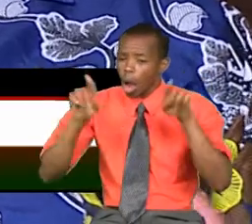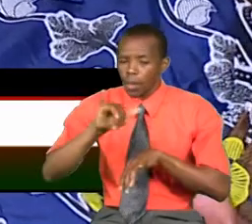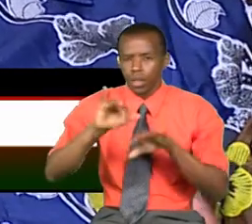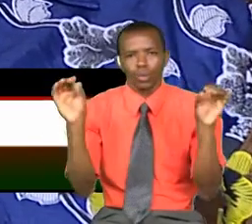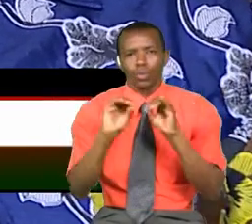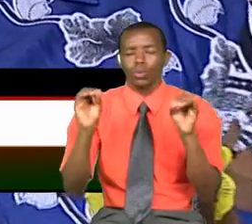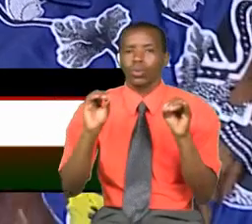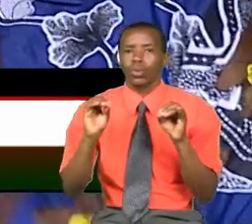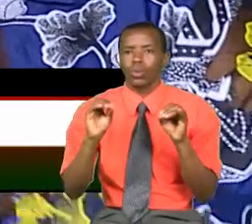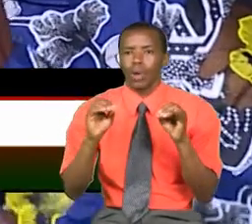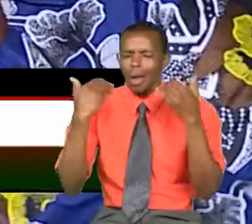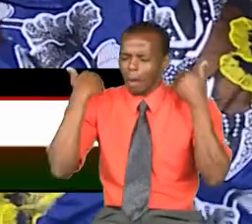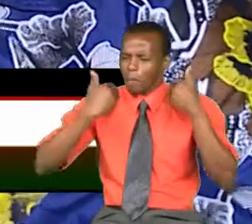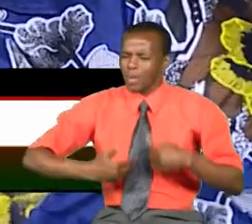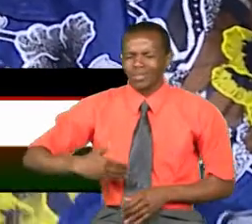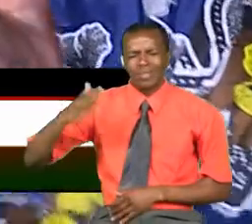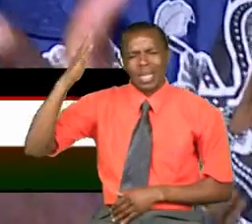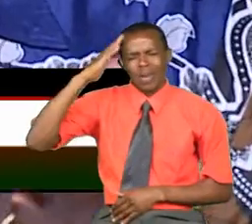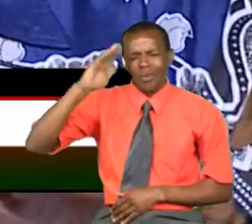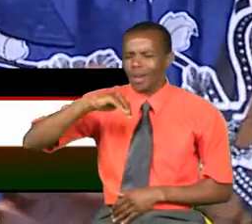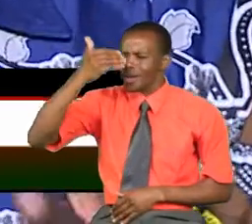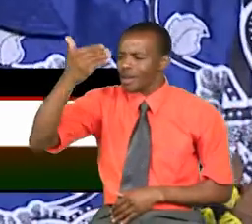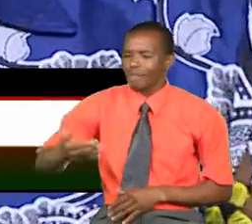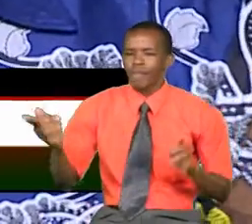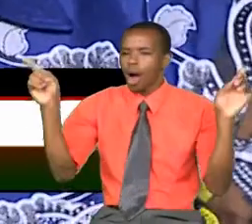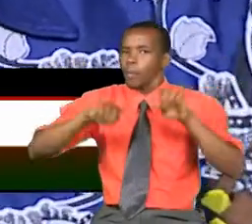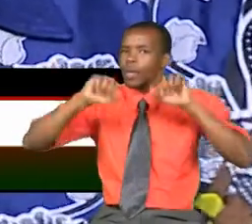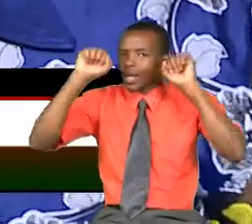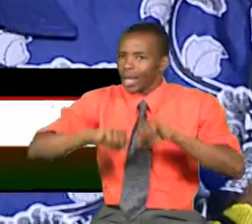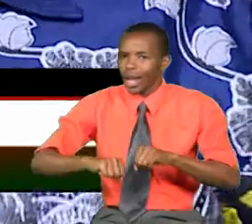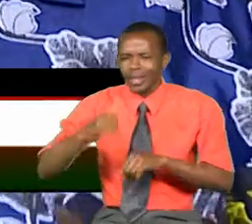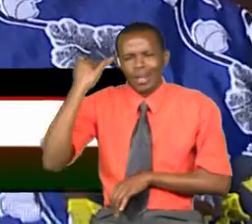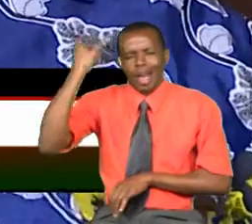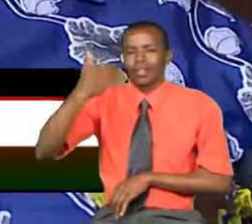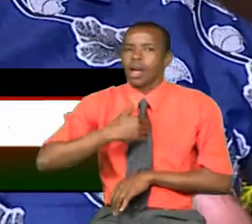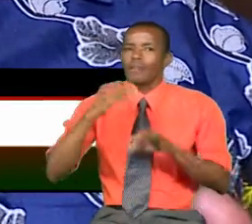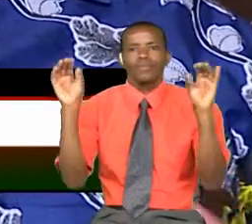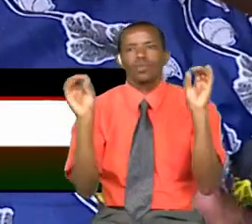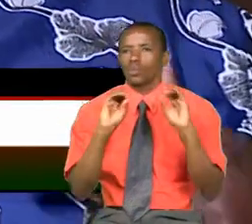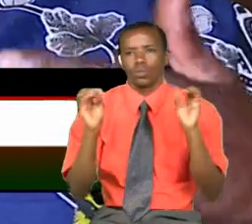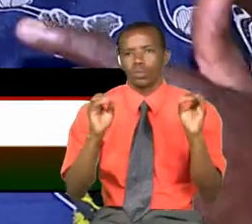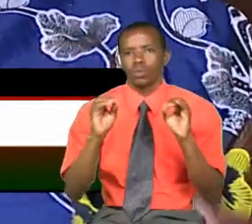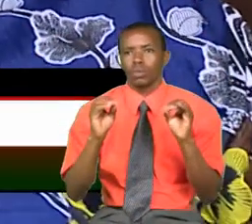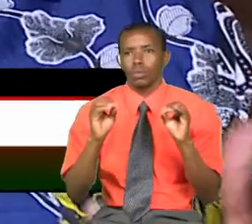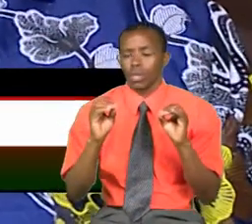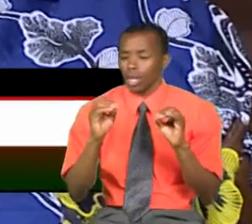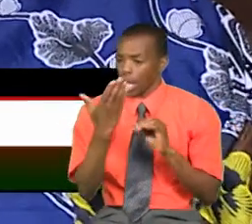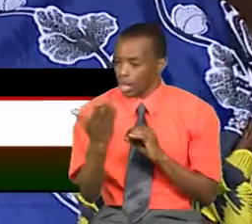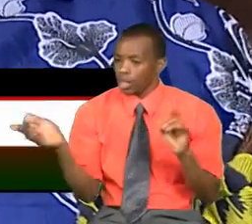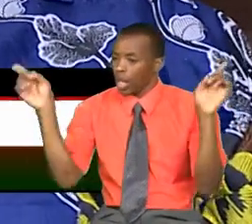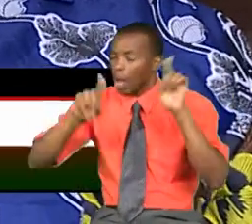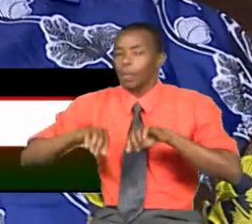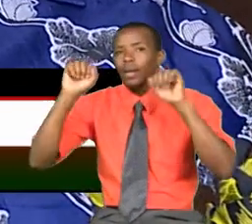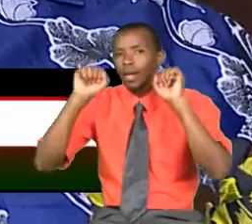ni kitu ambacho sikujua kabisa kitafanyika. Sikuwa na any idea kwamba jambo hilo